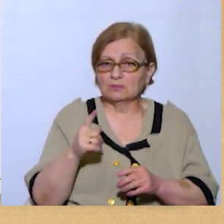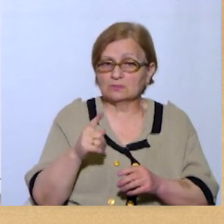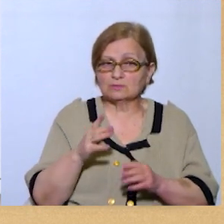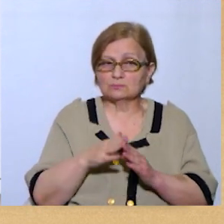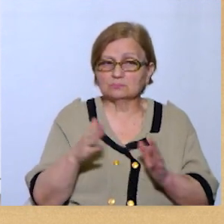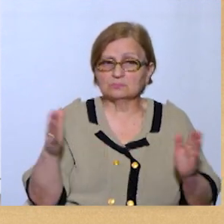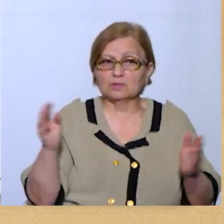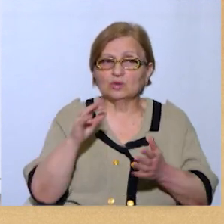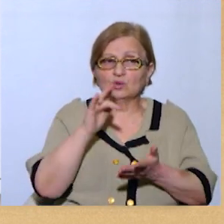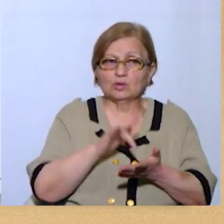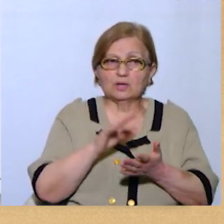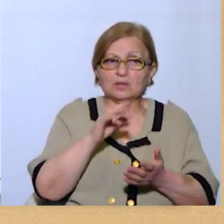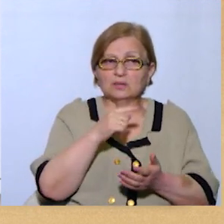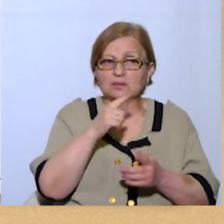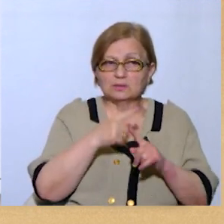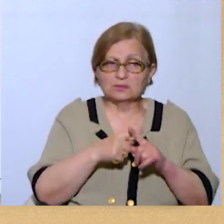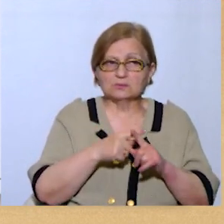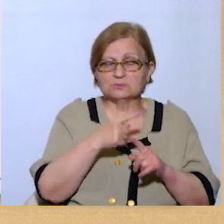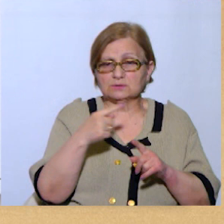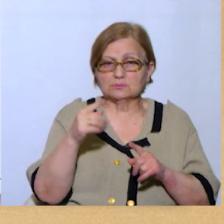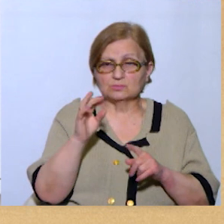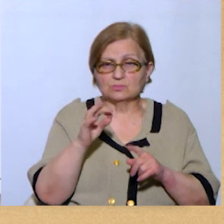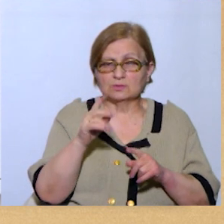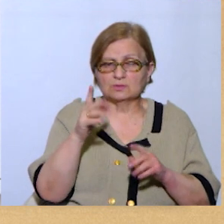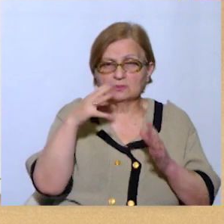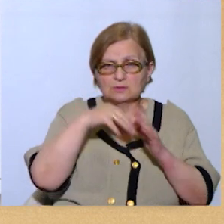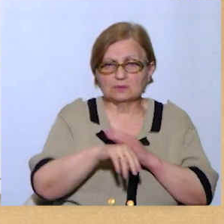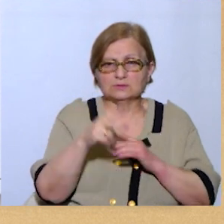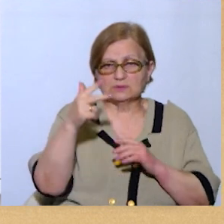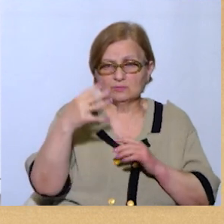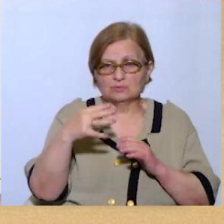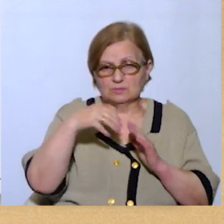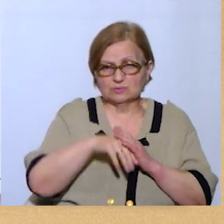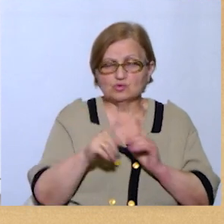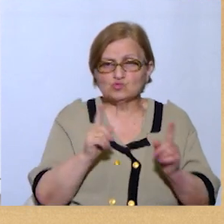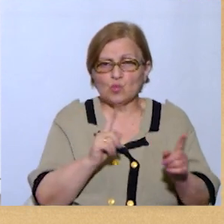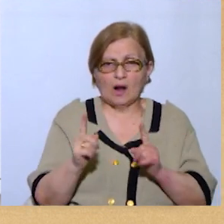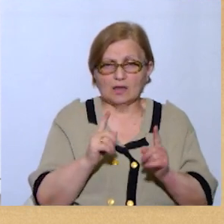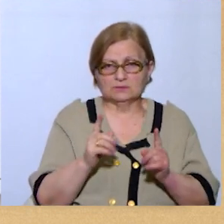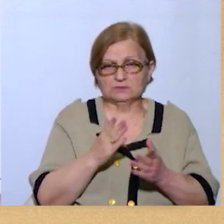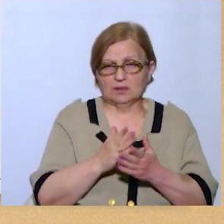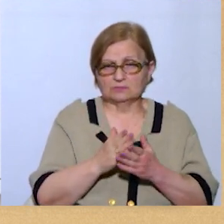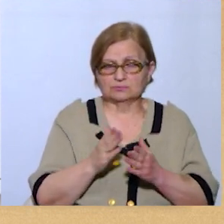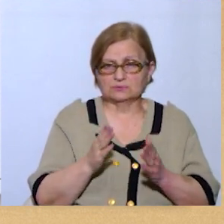ზრდადობის შუალედი, ანუ x0 პლუს უსასრულობა მოიცავს -3/4 პლუს უსასრულობა შუალედს. და